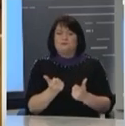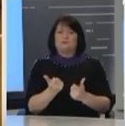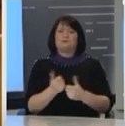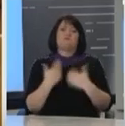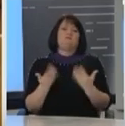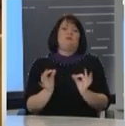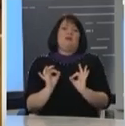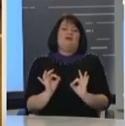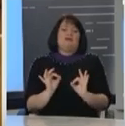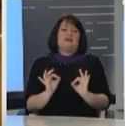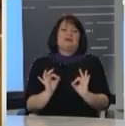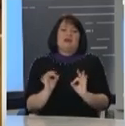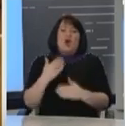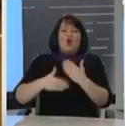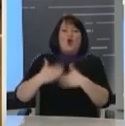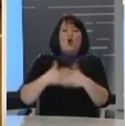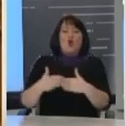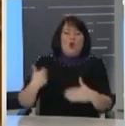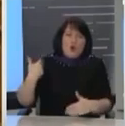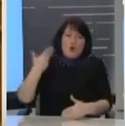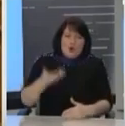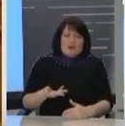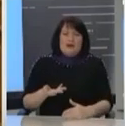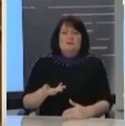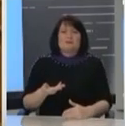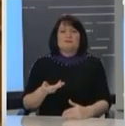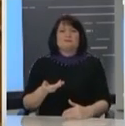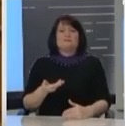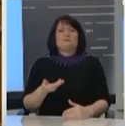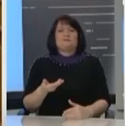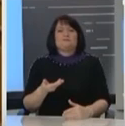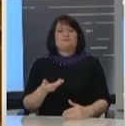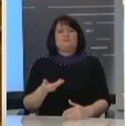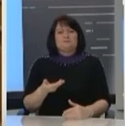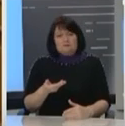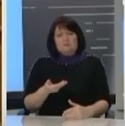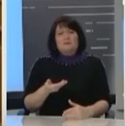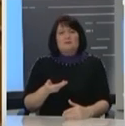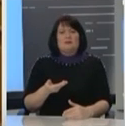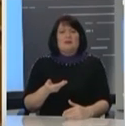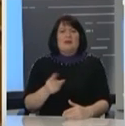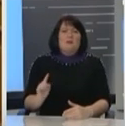Και βεβαίως όλα αυτά τα χρόνια, όλες αυτές τις πρωτοχρονιές δηλαδή,